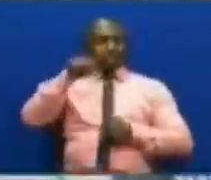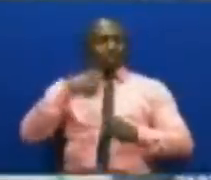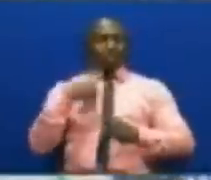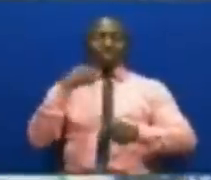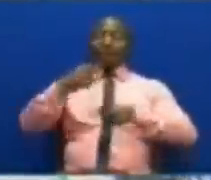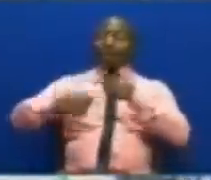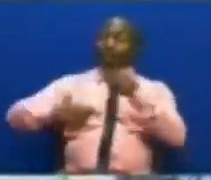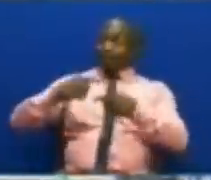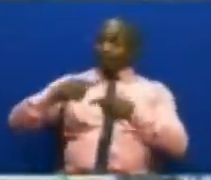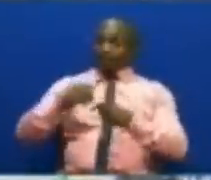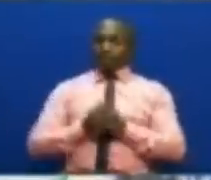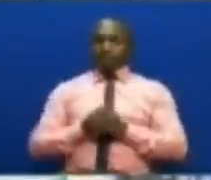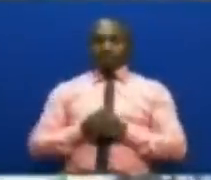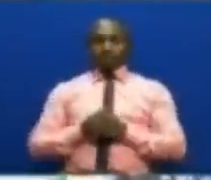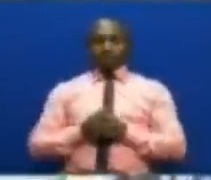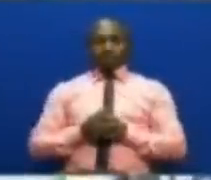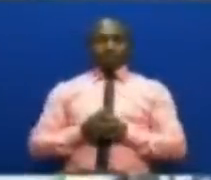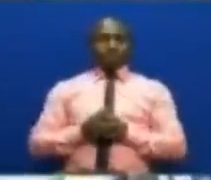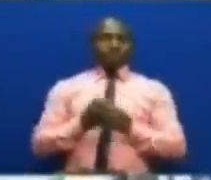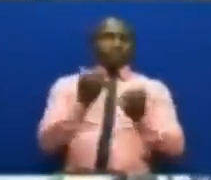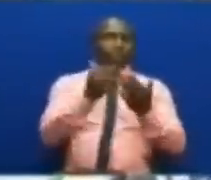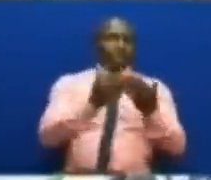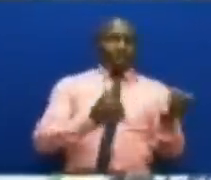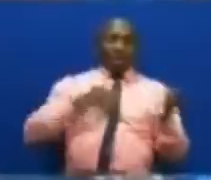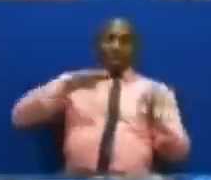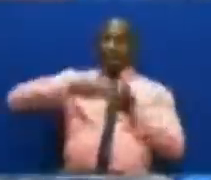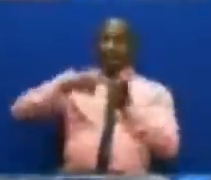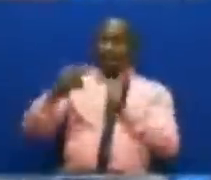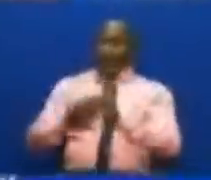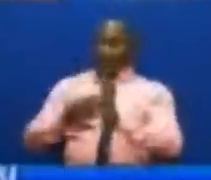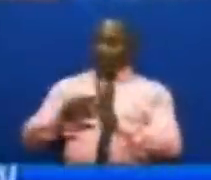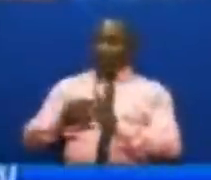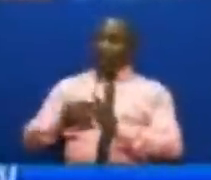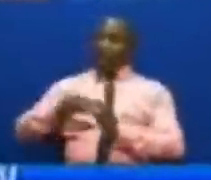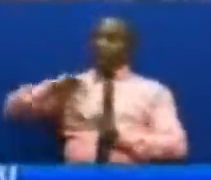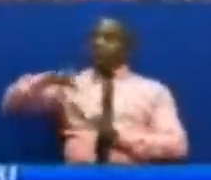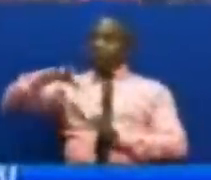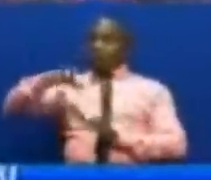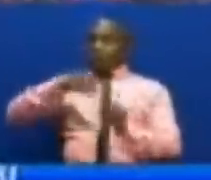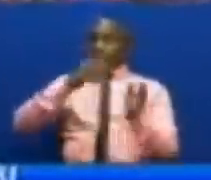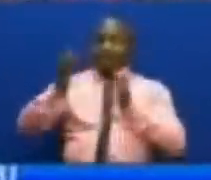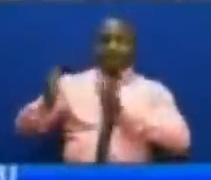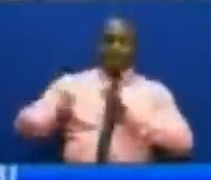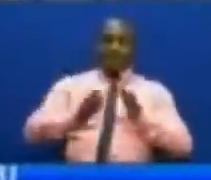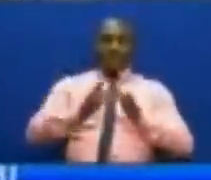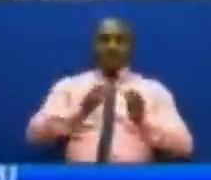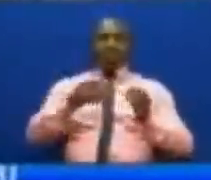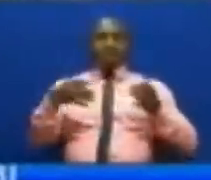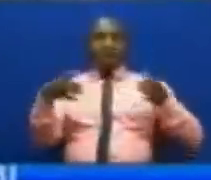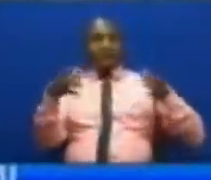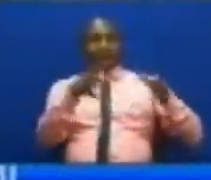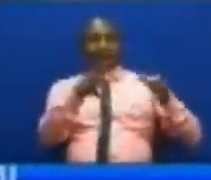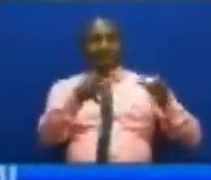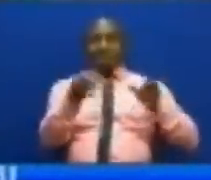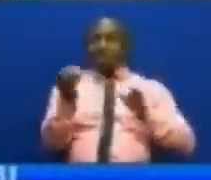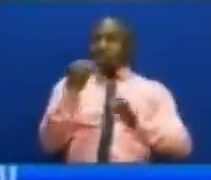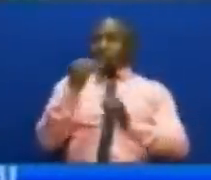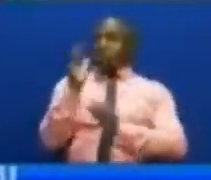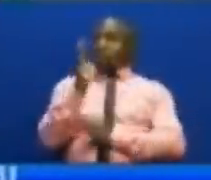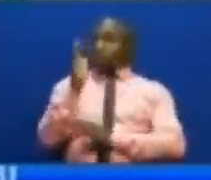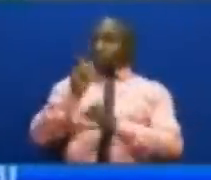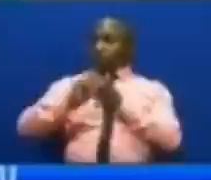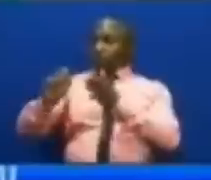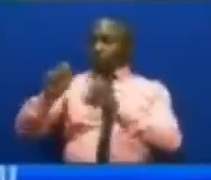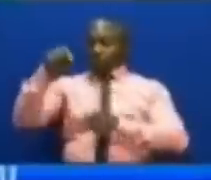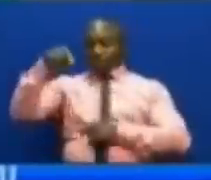sababu ya mikakati ambayo mkoa umekuja nayo ya kambi na chakula cha mchana kwa wanafunzi, itasaidia sana